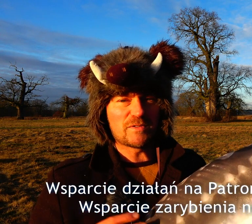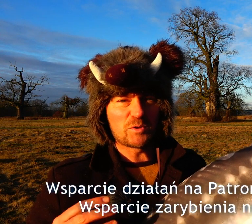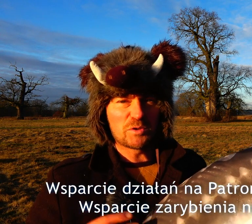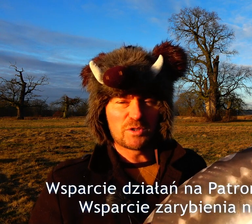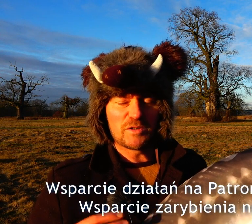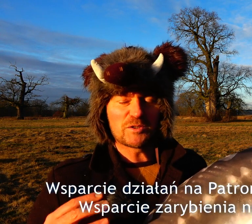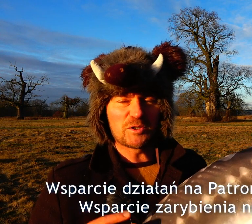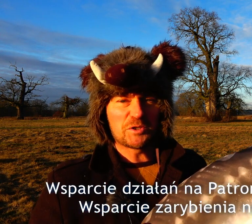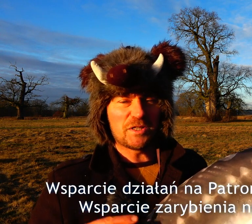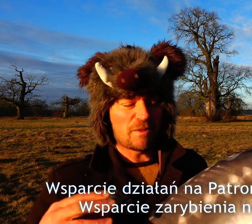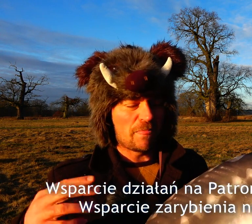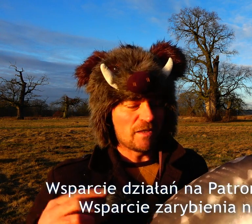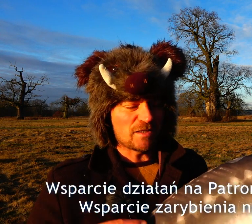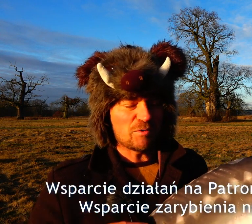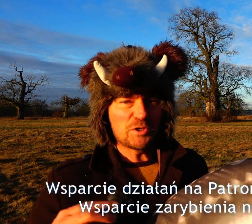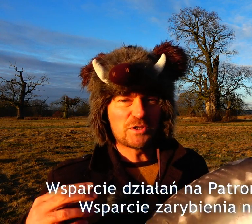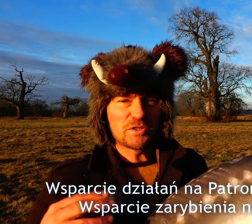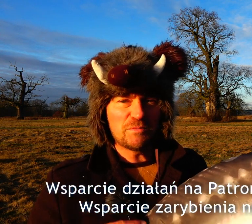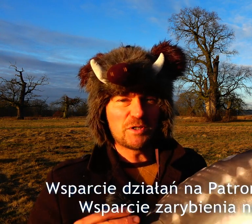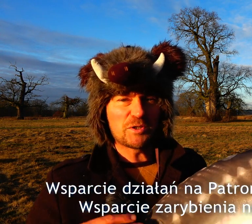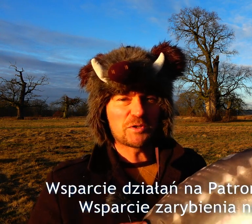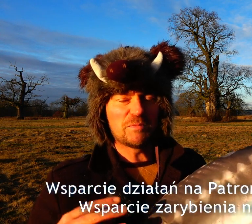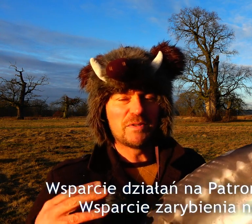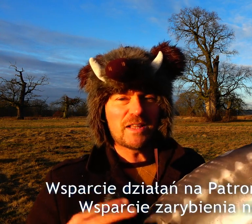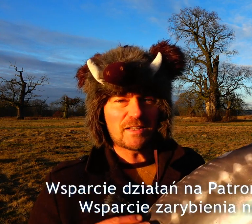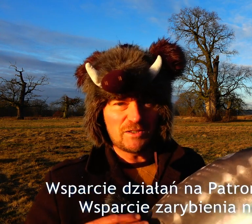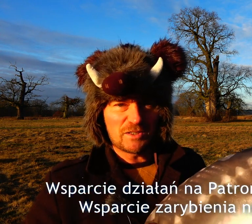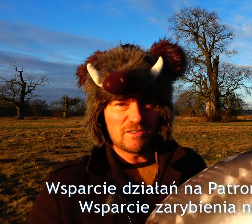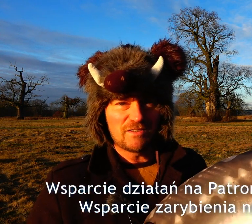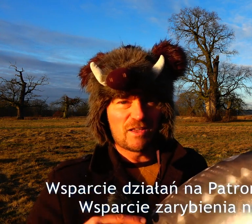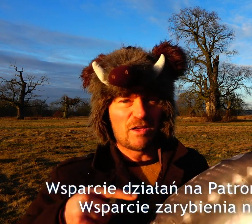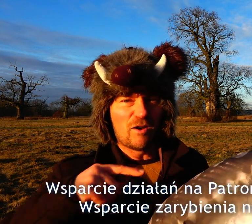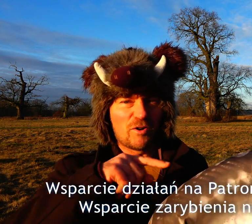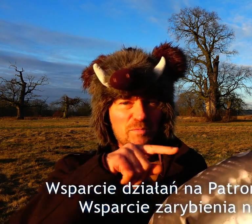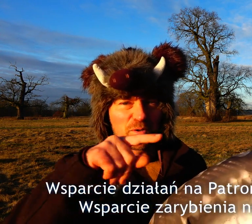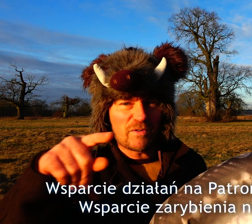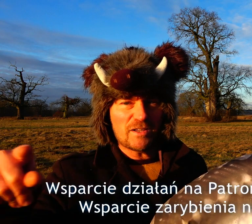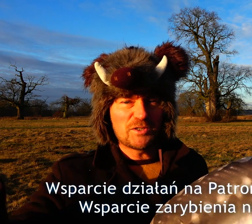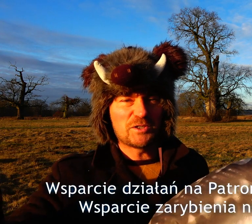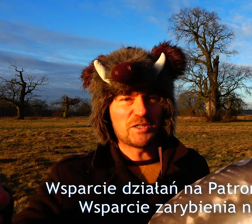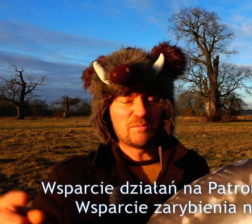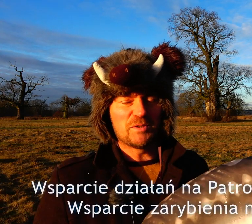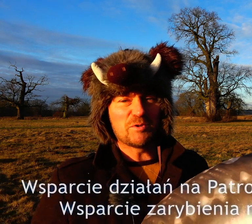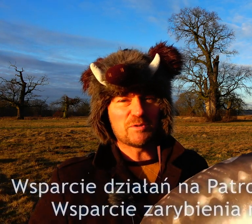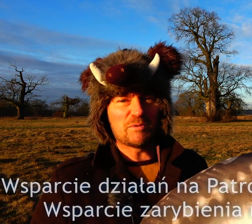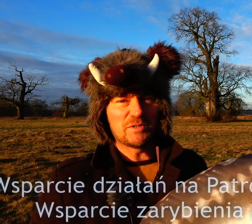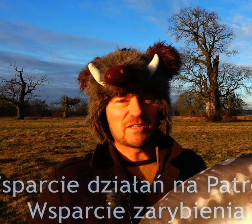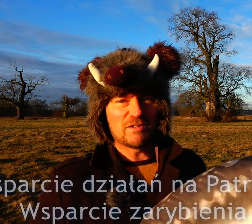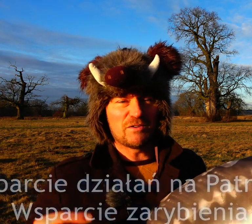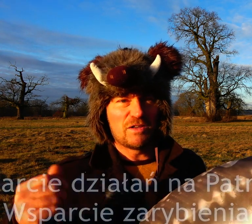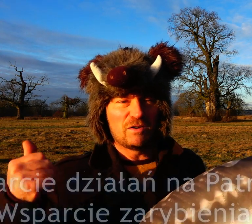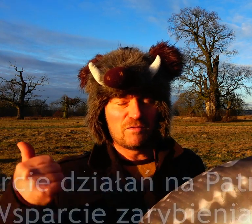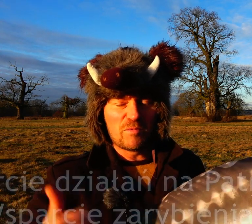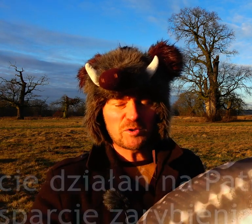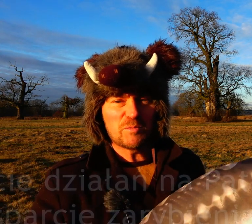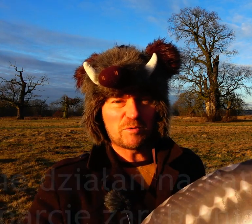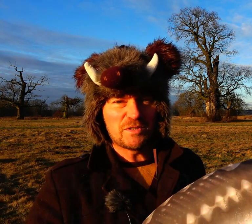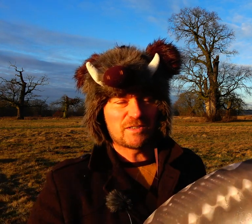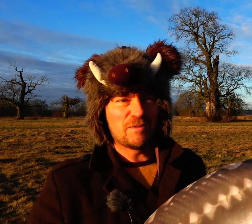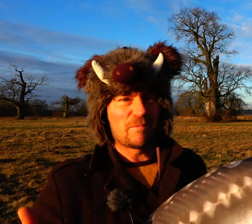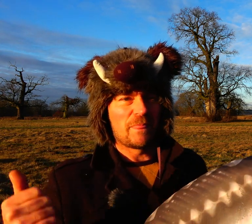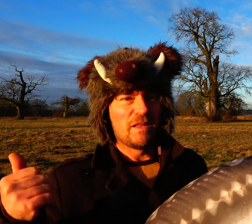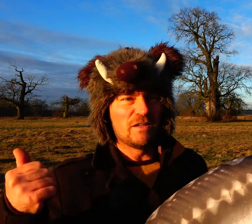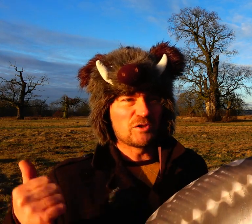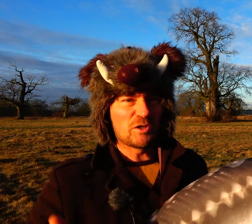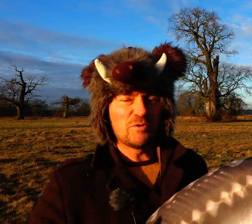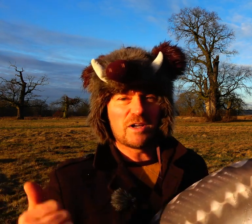Instytutem Rybactwa Śródlądowego z Olsztyna założyć tym jesiotrom nadajniki, odprowadzić te ryby do Morza Bałtyckiego. W Morzu